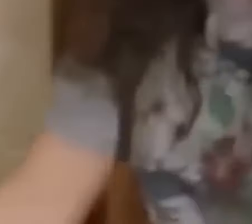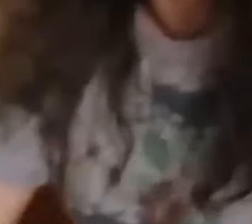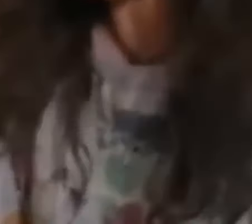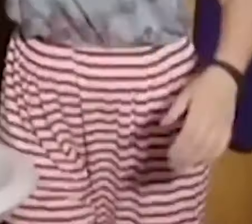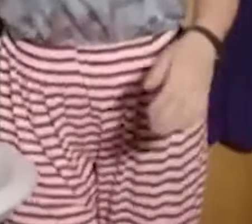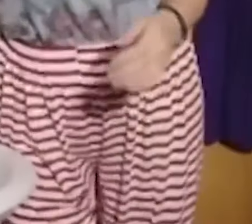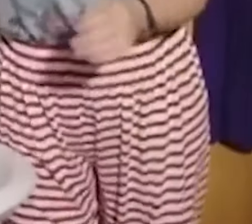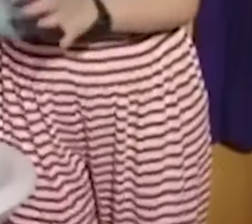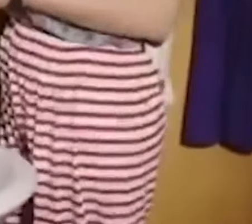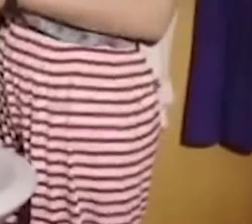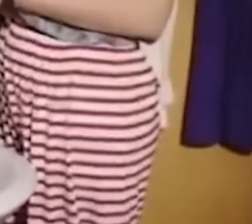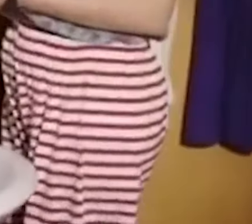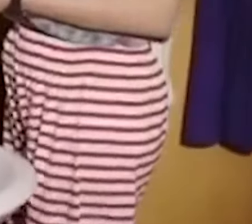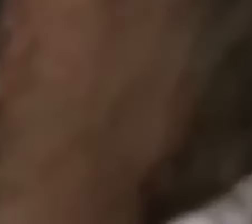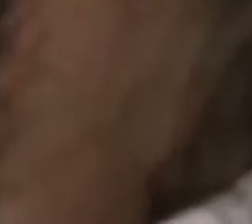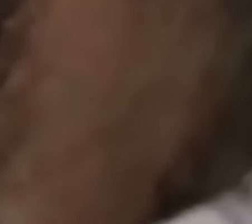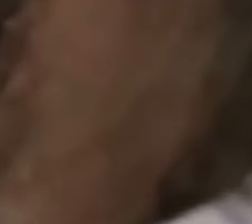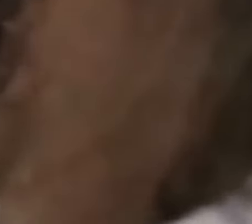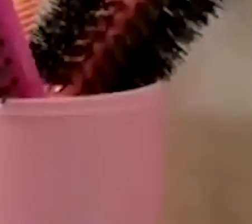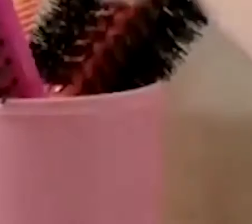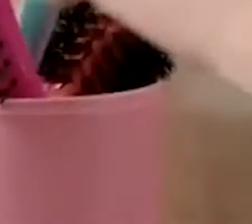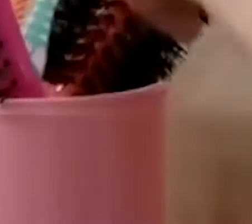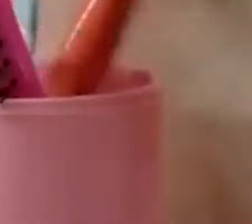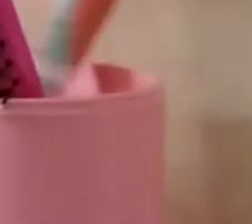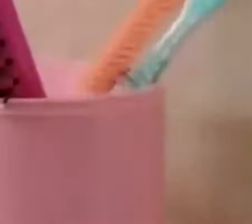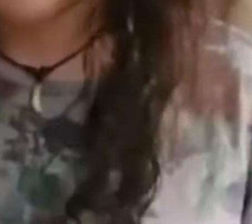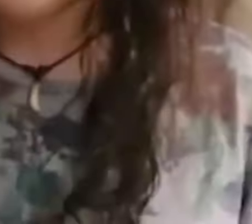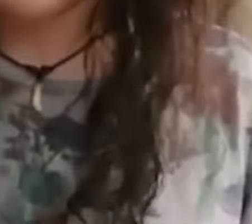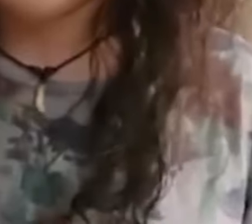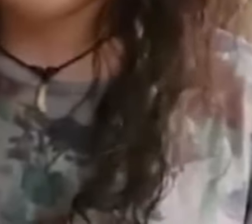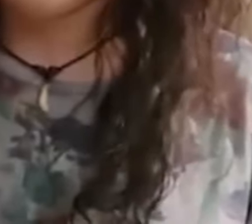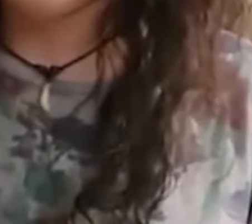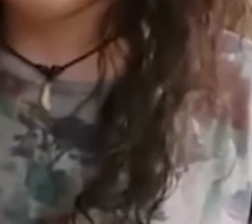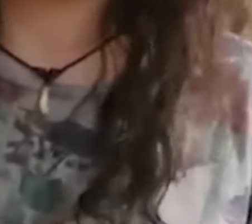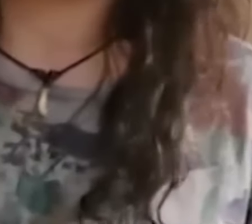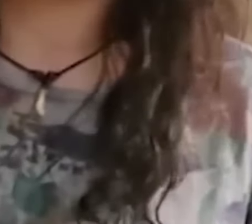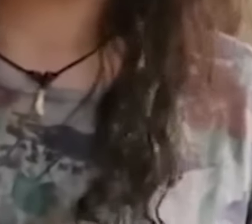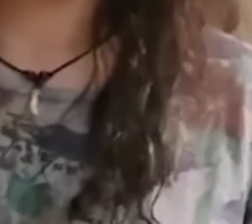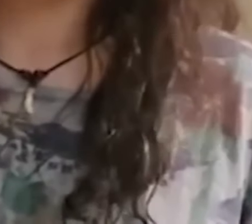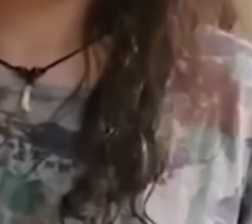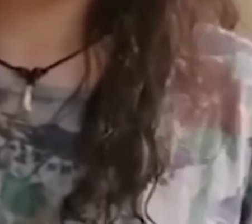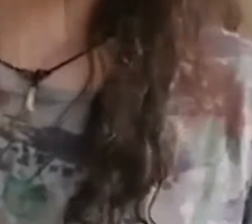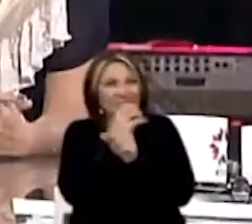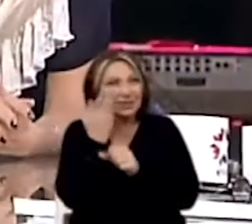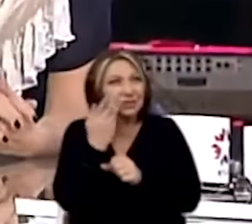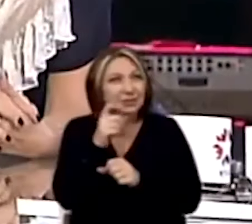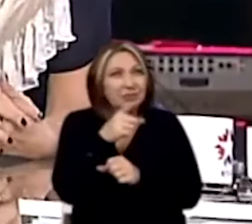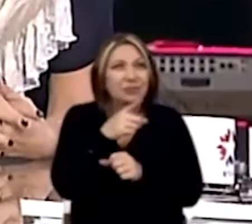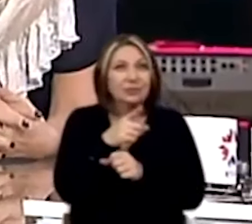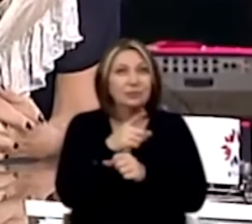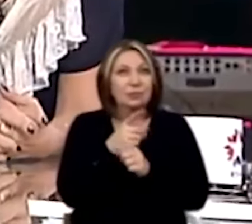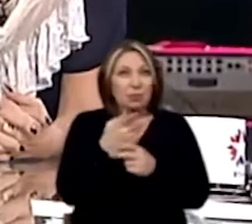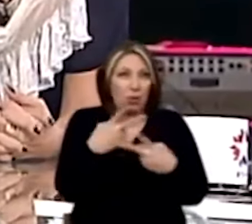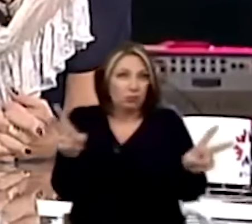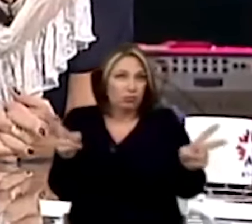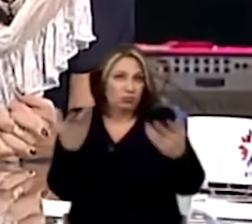yani, izlerken biraz mütevazi huyum var. Böyle aşağı doğru iniyorum ama saklanmadık o kadar. Yani. Siz gizlice seyrettiniz mi? Gizlice